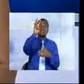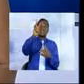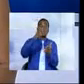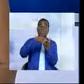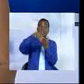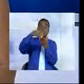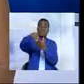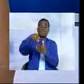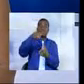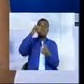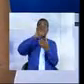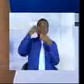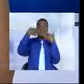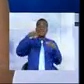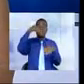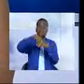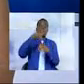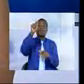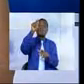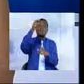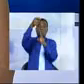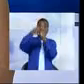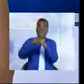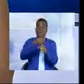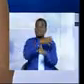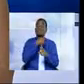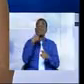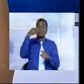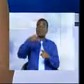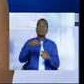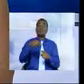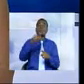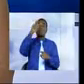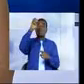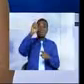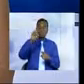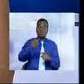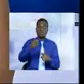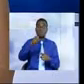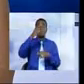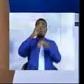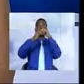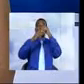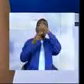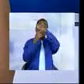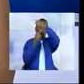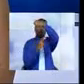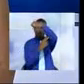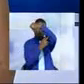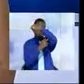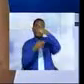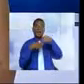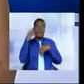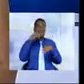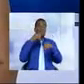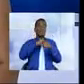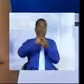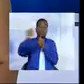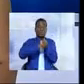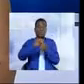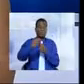sera achevé dans 20 mois. Signalons que le pont sur le Bandama a été détruit en 1975 lors de la construction du barrage